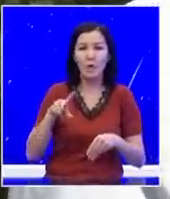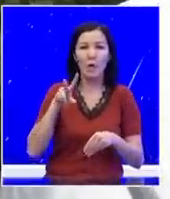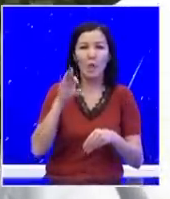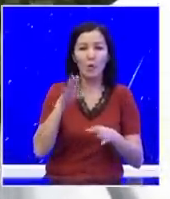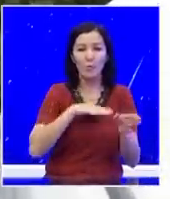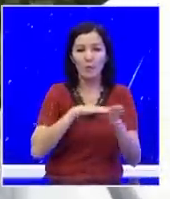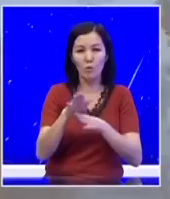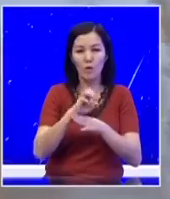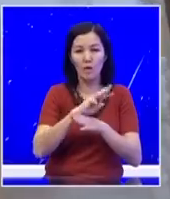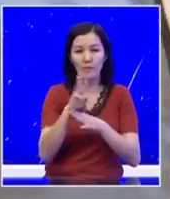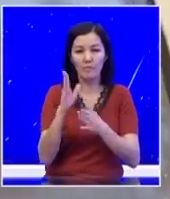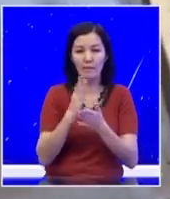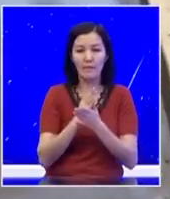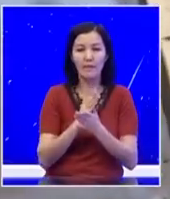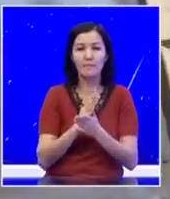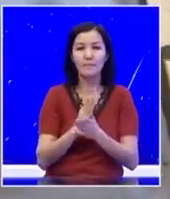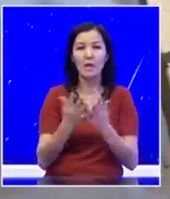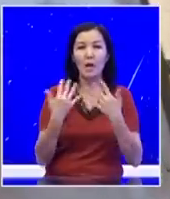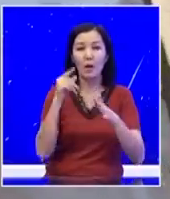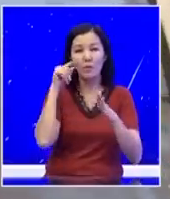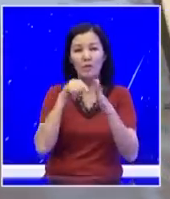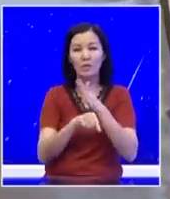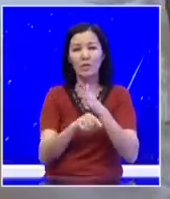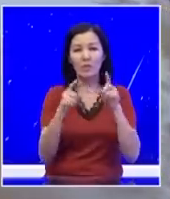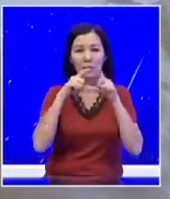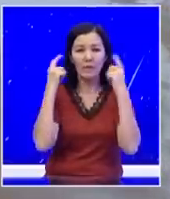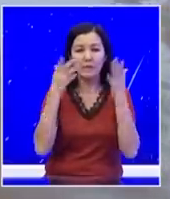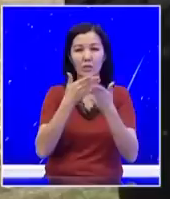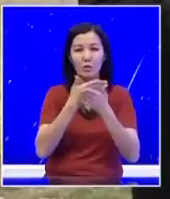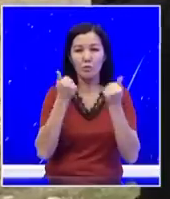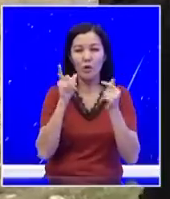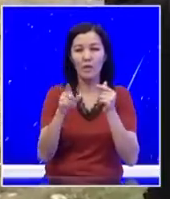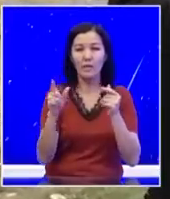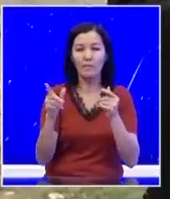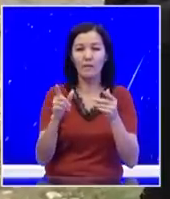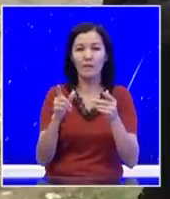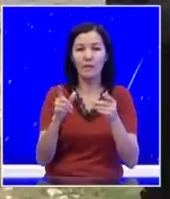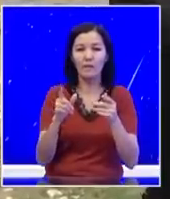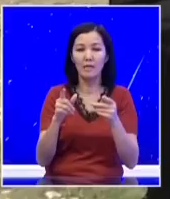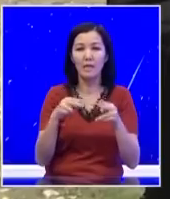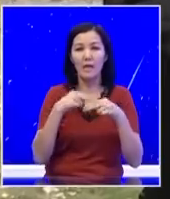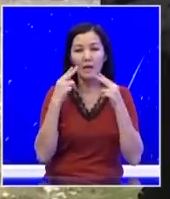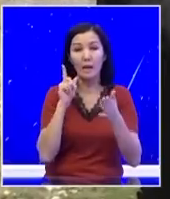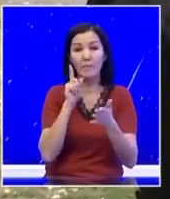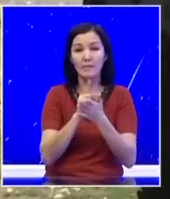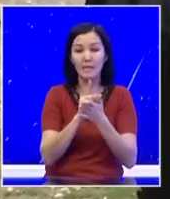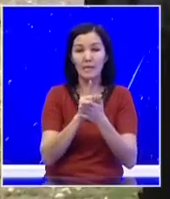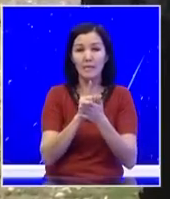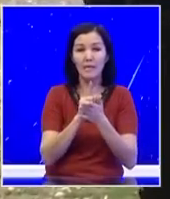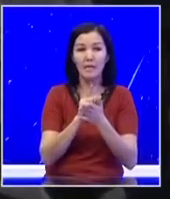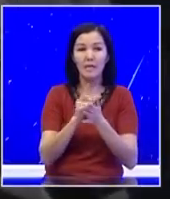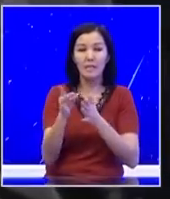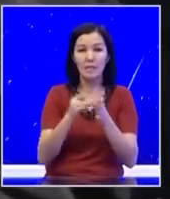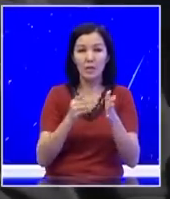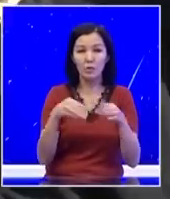толық қамтамасыз етілген. Ауыл ішінде кейбір маскасыз жүрген тұрғындар кездессе, еріктілер ереусіз қалдырмайды. Дереу керегін қолына